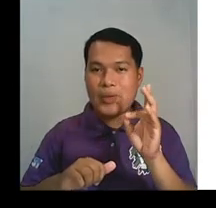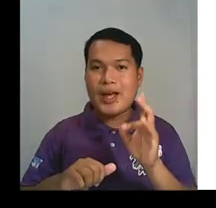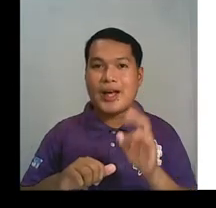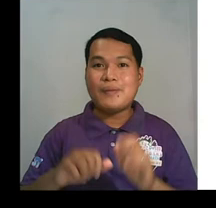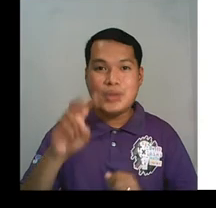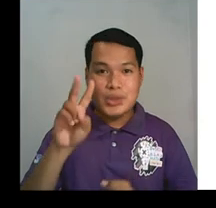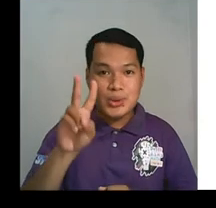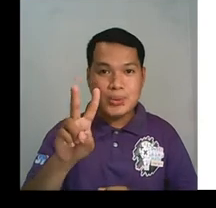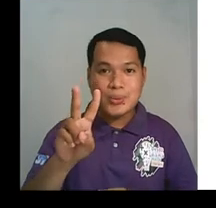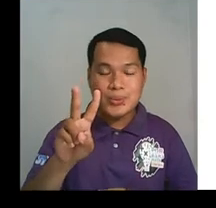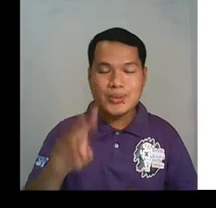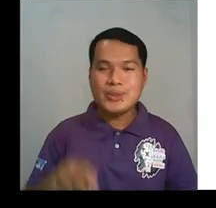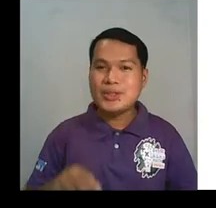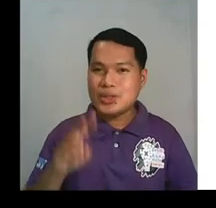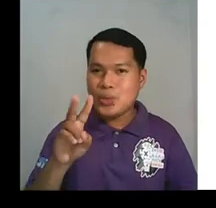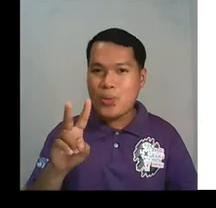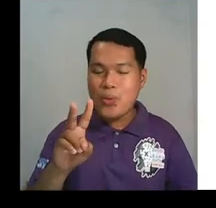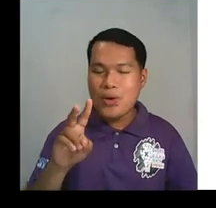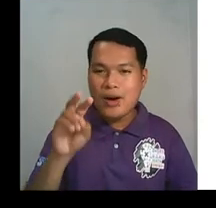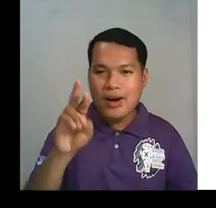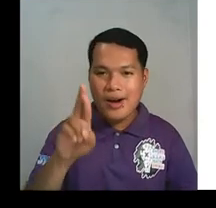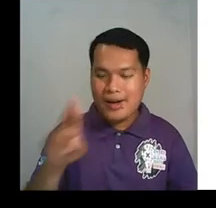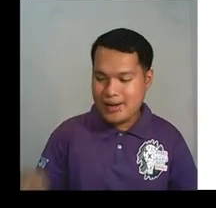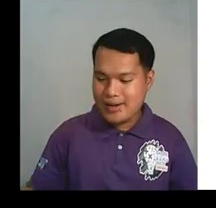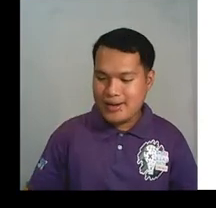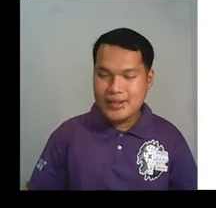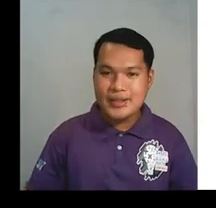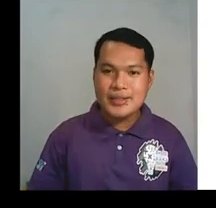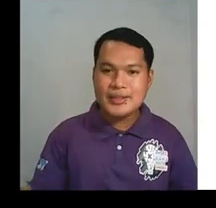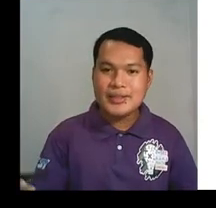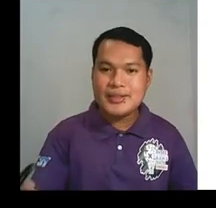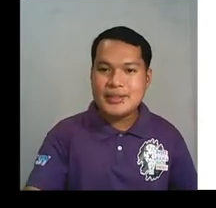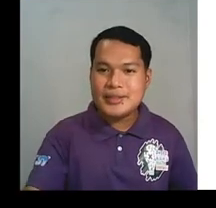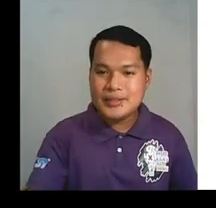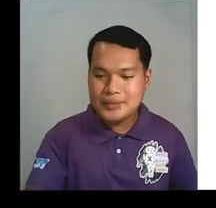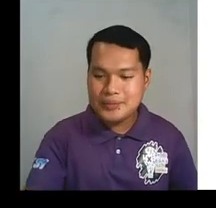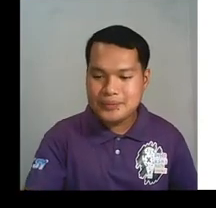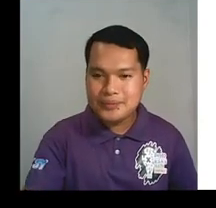7R. 2R. 2R.